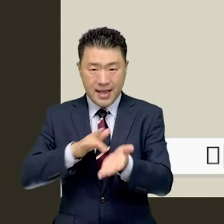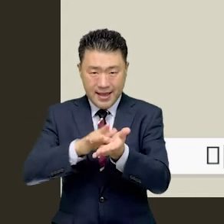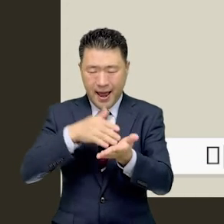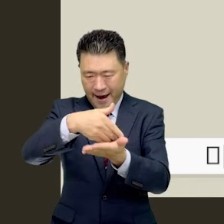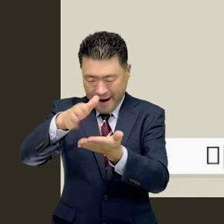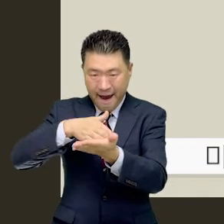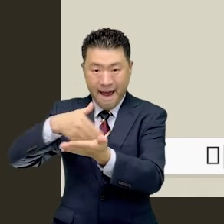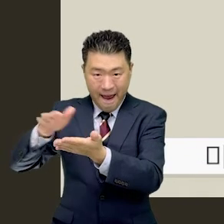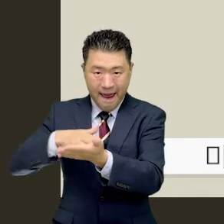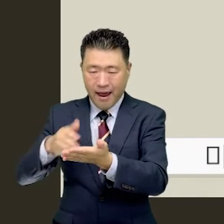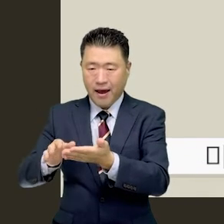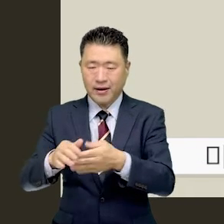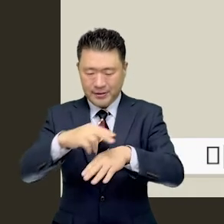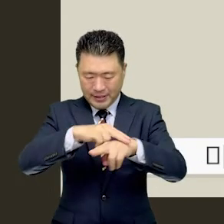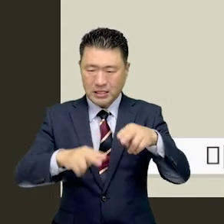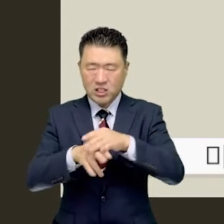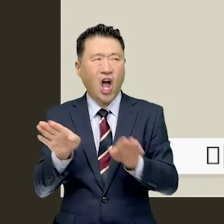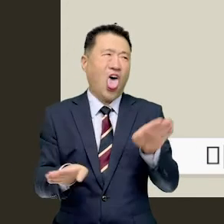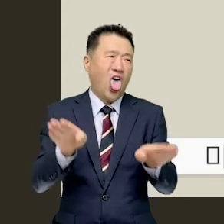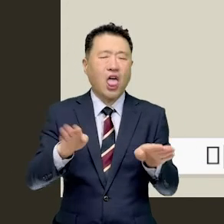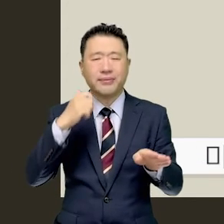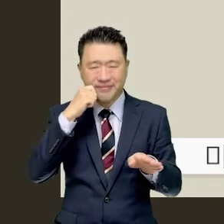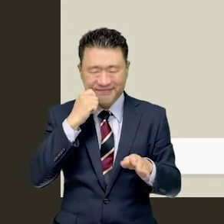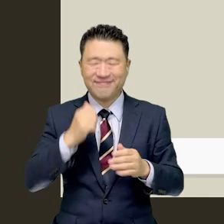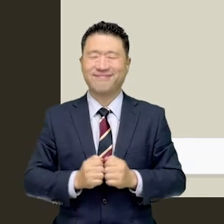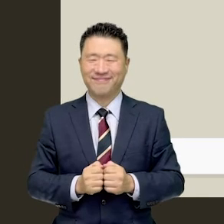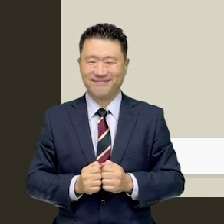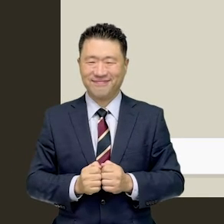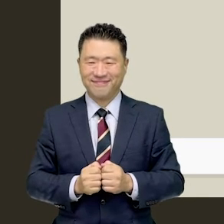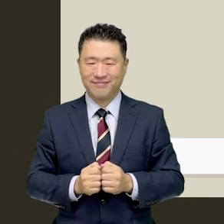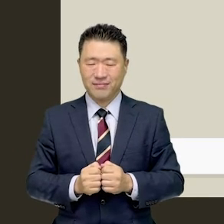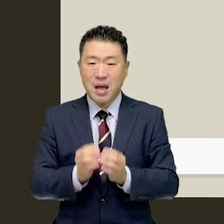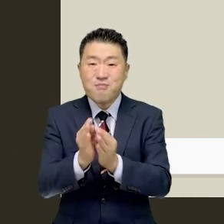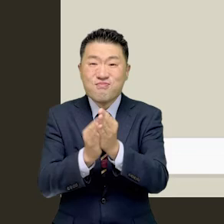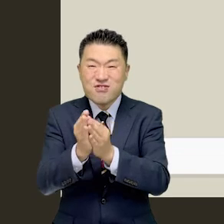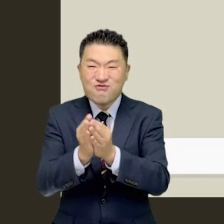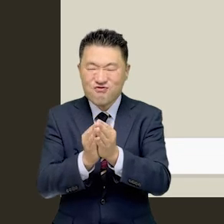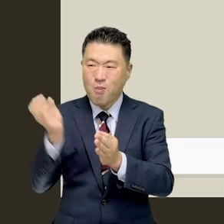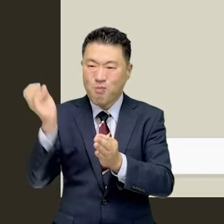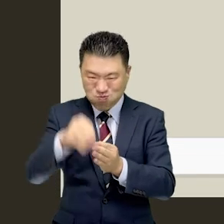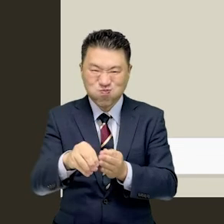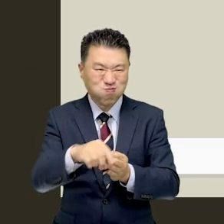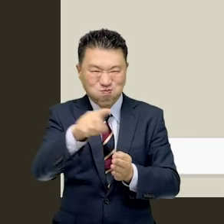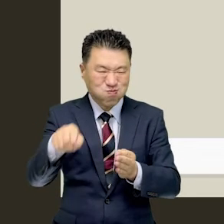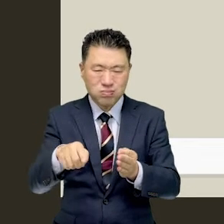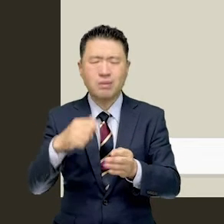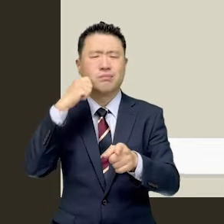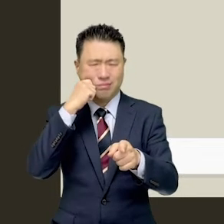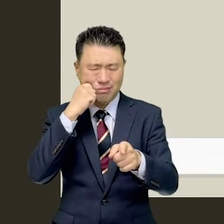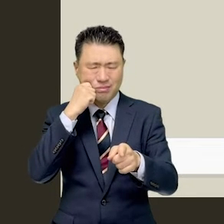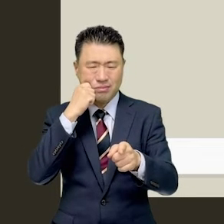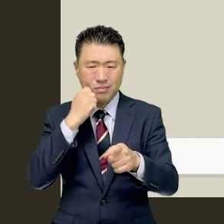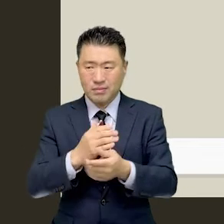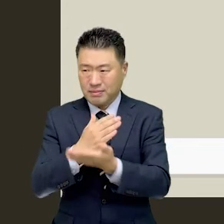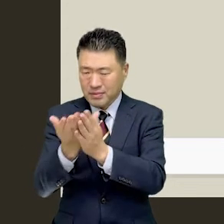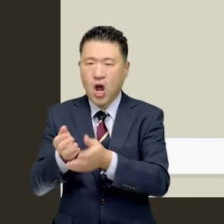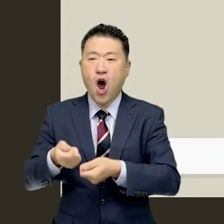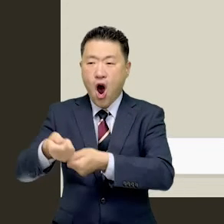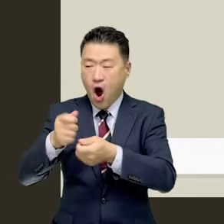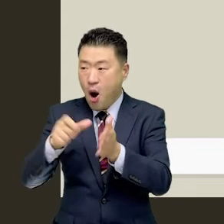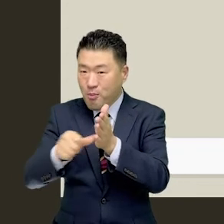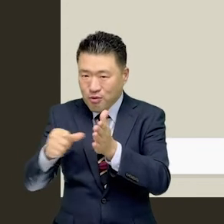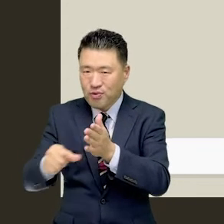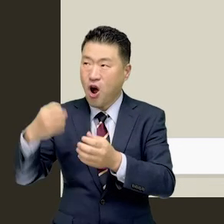시공하고 슬리퍼 착용을 금지합니다. 비누 등의 바닥의 이물질을 제거하고 각종 청소도구,